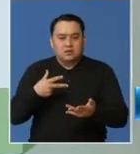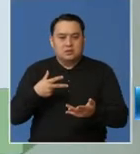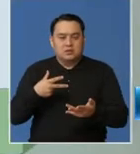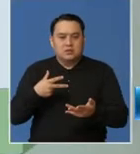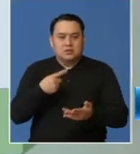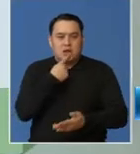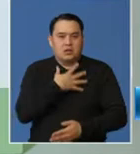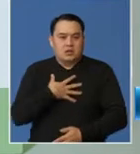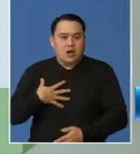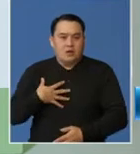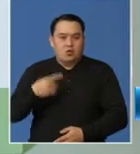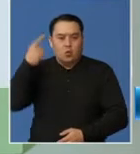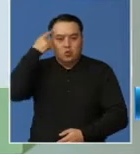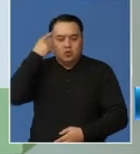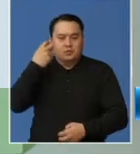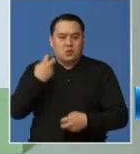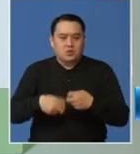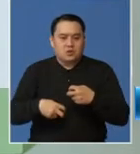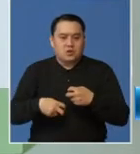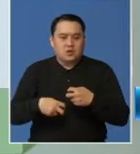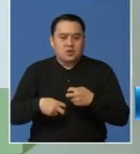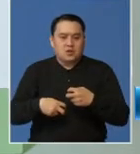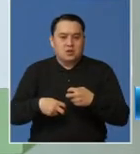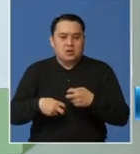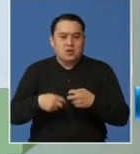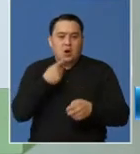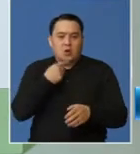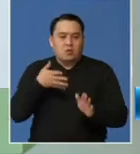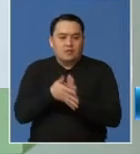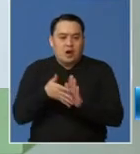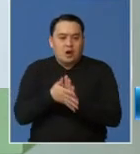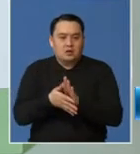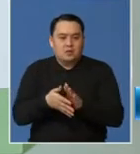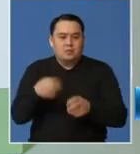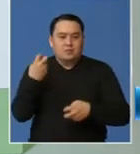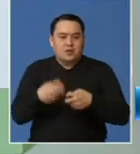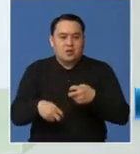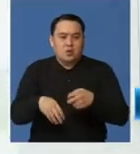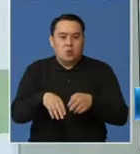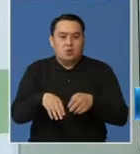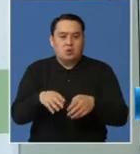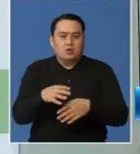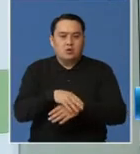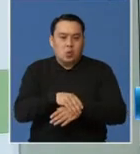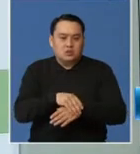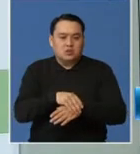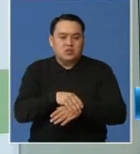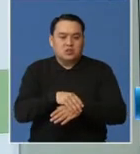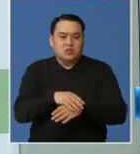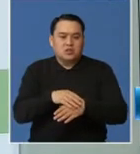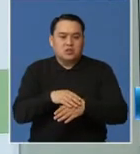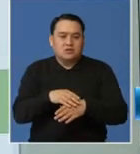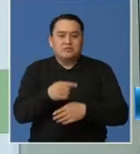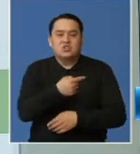Сочетанная травма, ушиб головного мозга, субарахноидальное кровоизлияние, закрытый перелом лодыжек. Но